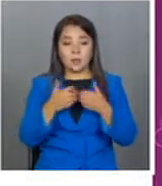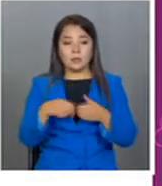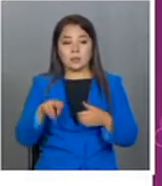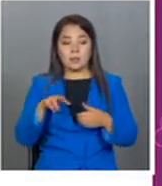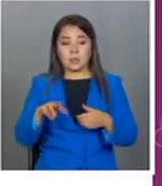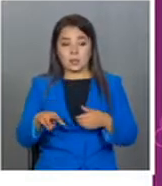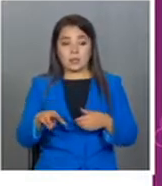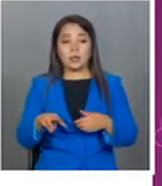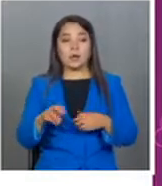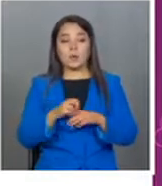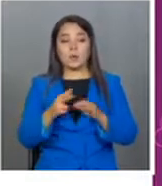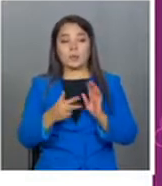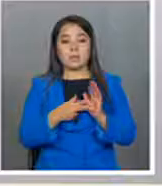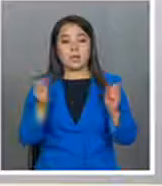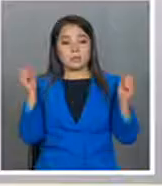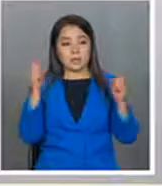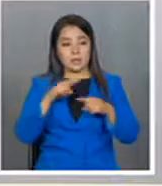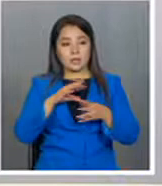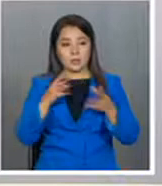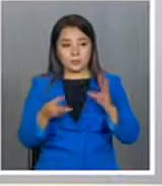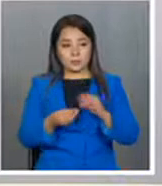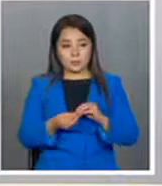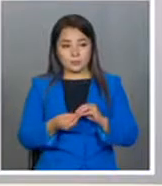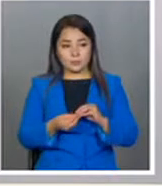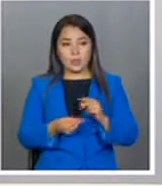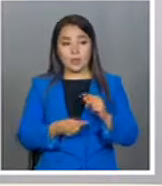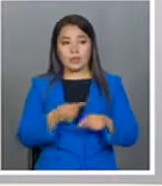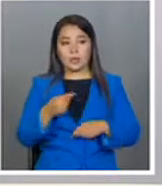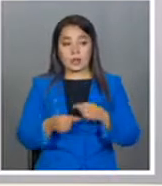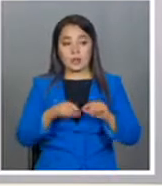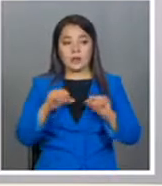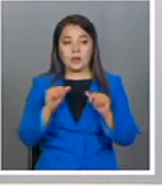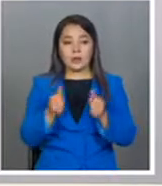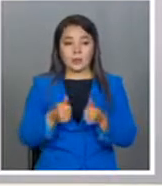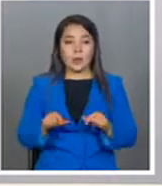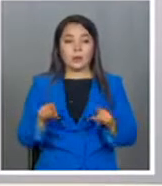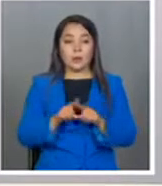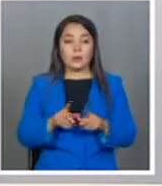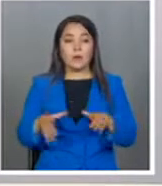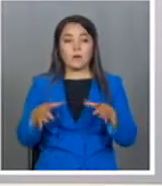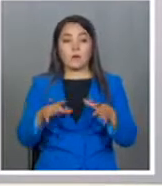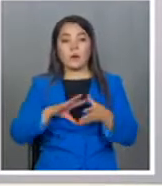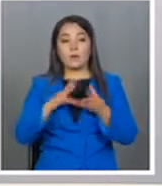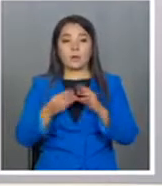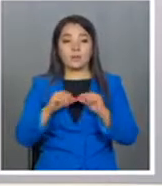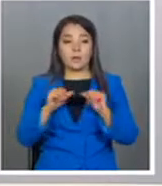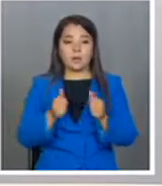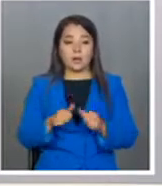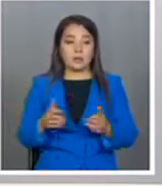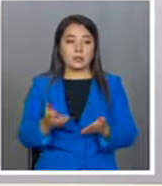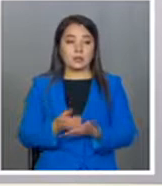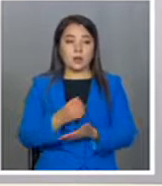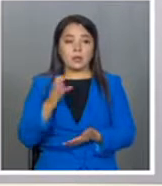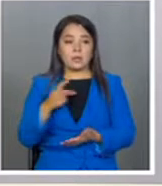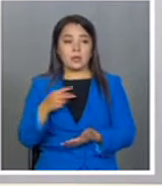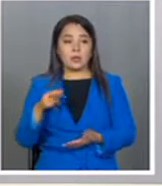диаметрдің 18-ге тең екенін анықтадық. Енді шеңбердің дөңгелегінің ауданын табу үшін бізге формула S